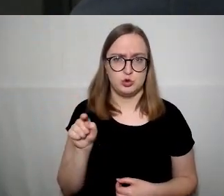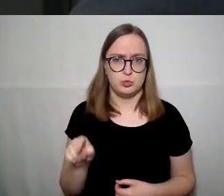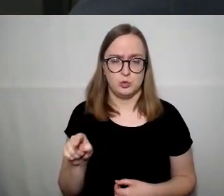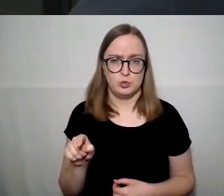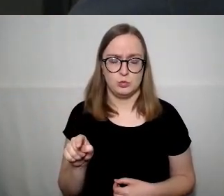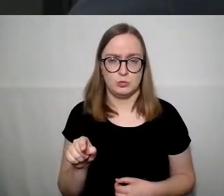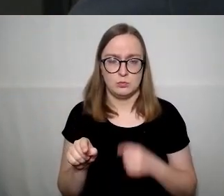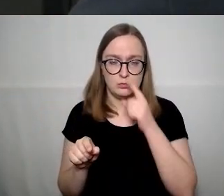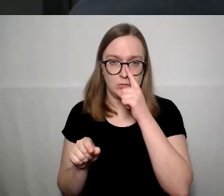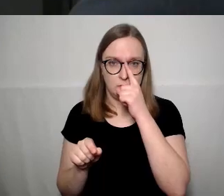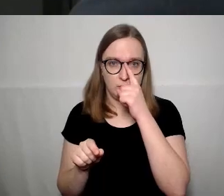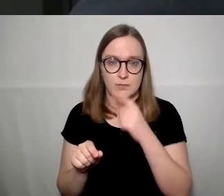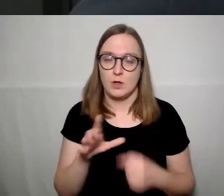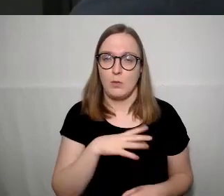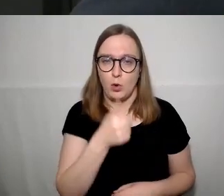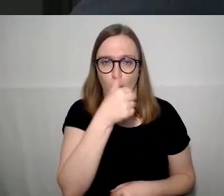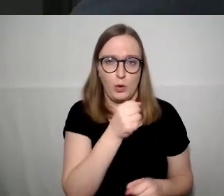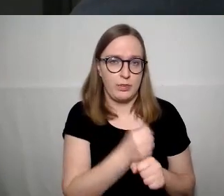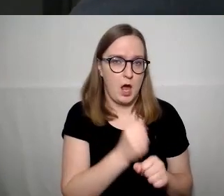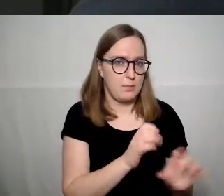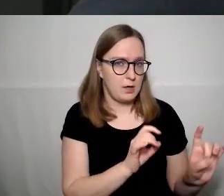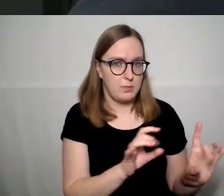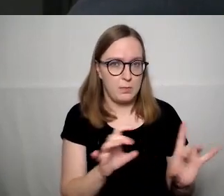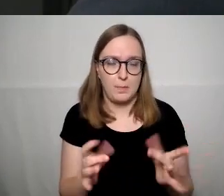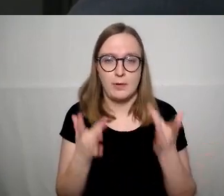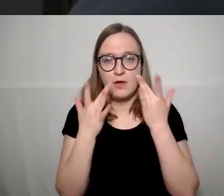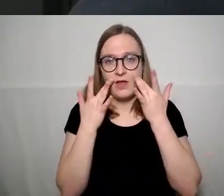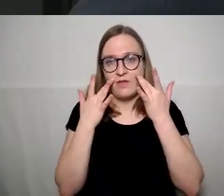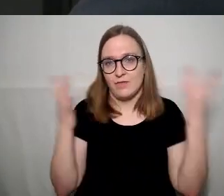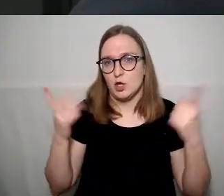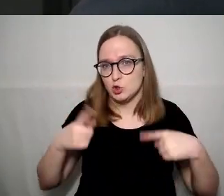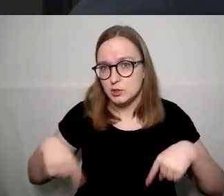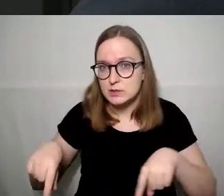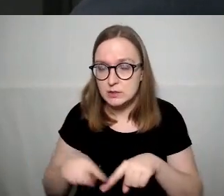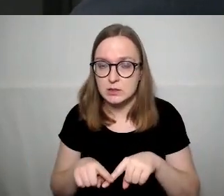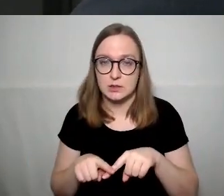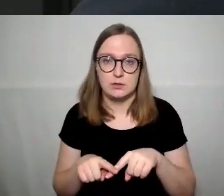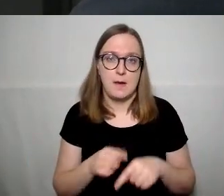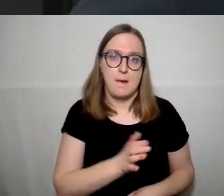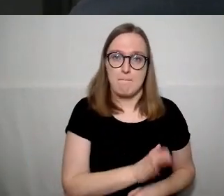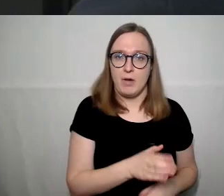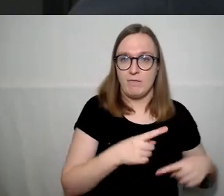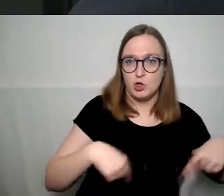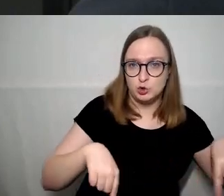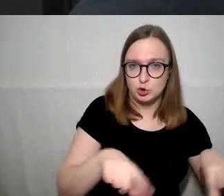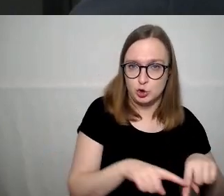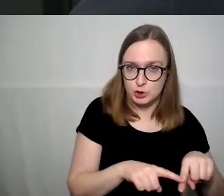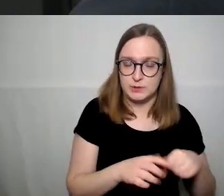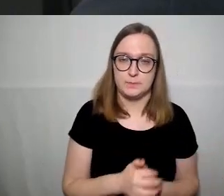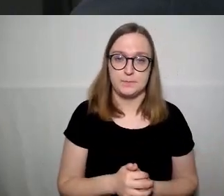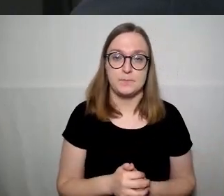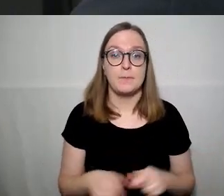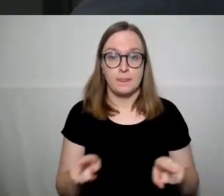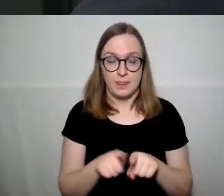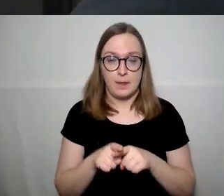įvairiose pozicijose, tiek viešuosiuose, tiek privačiuose. Taip pat